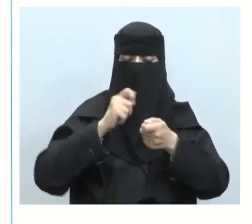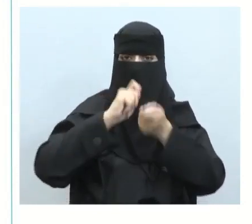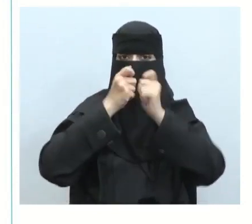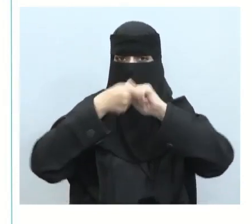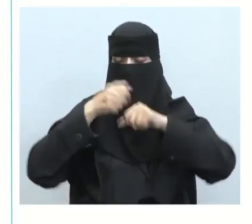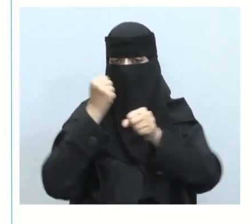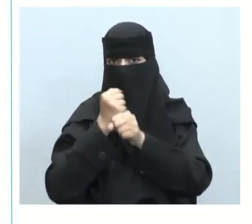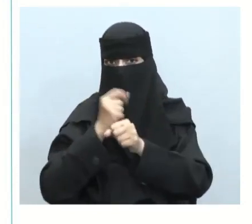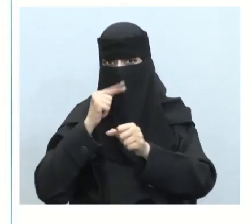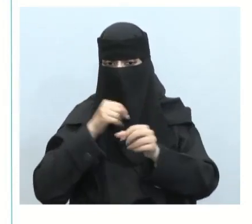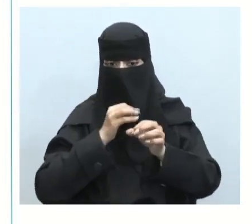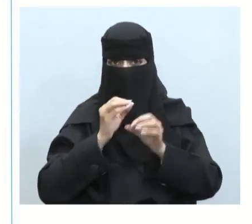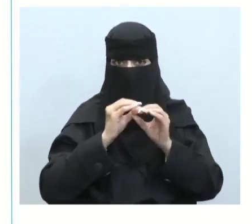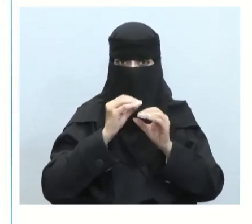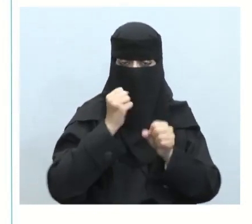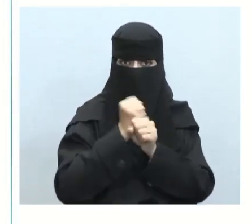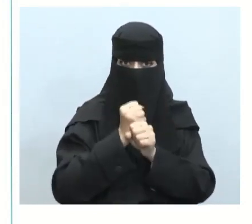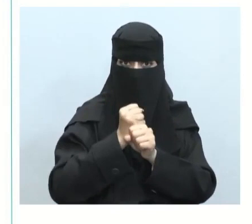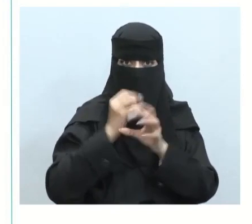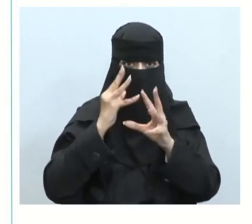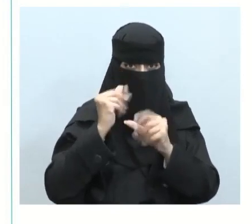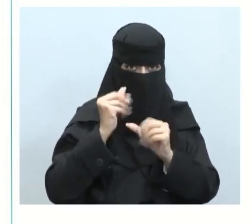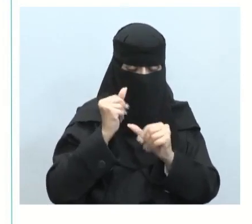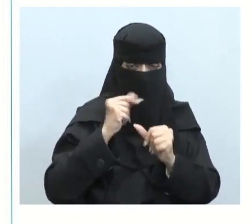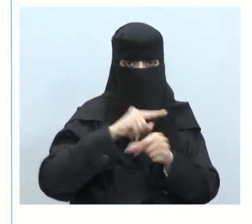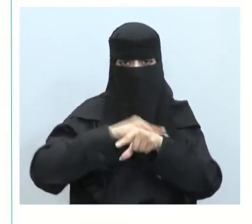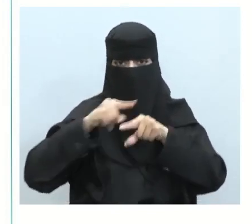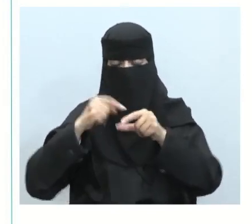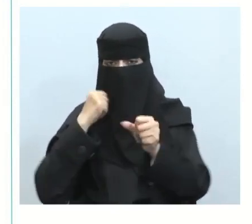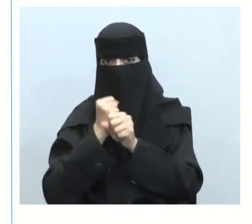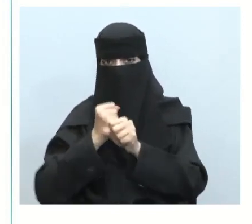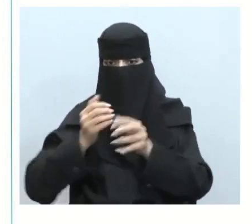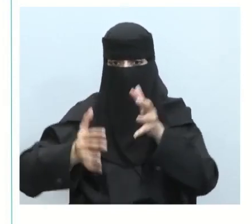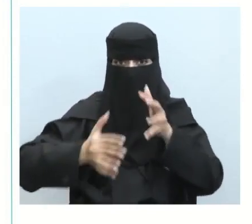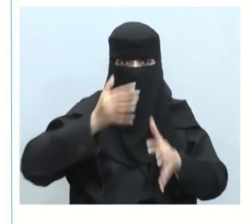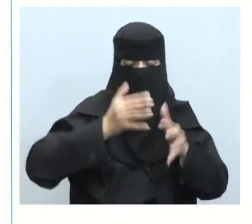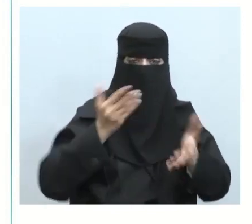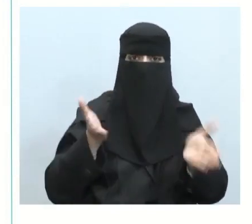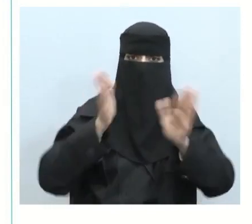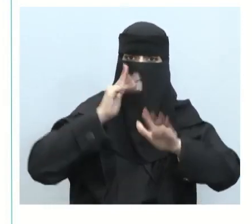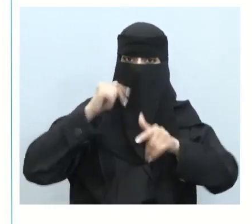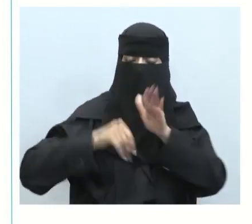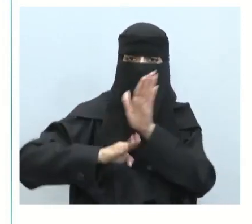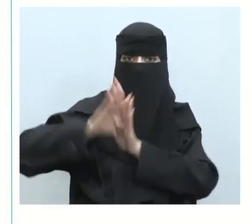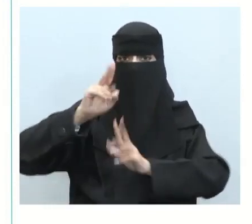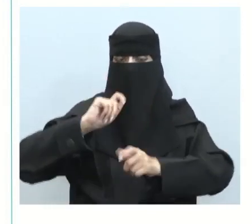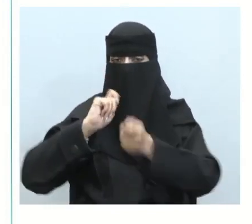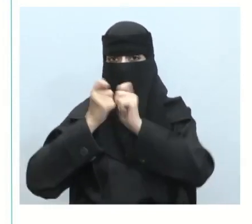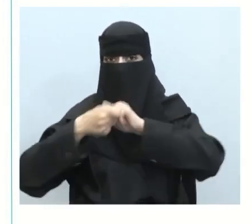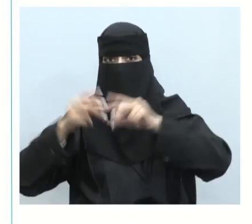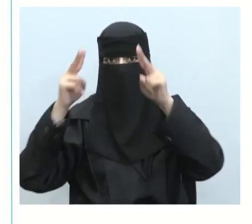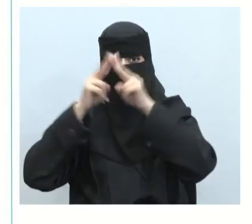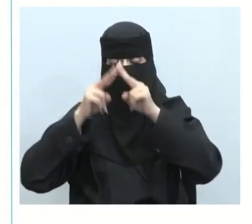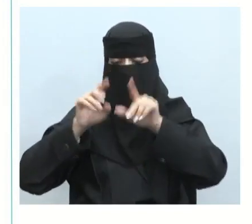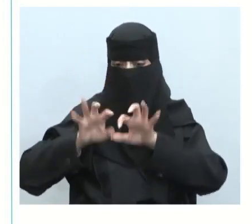من العمل الاداري الى عفوا العمل اليدوي الى العمل على الالات بعد ذلك تحولنا الى الثوره التقنيه التحول الكهربائي واكتشاف